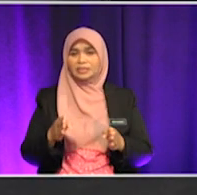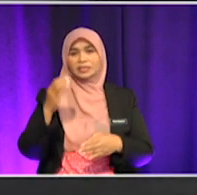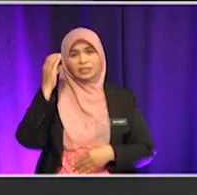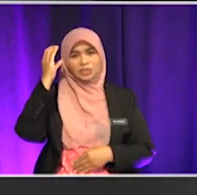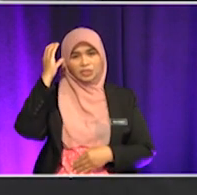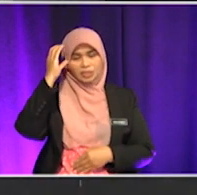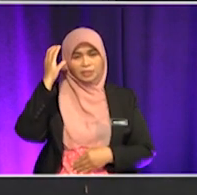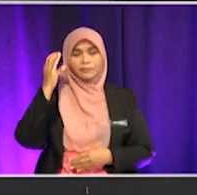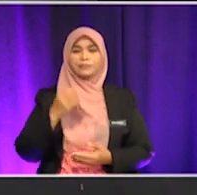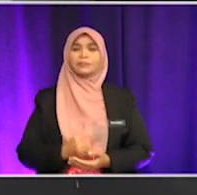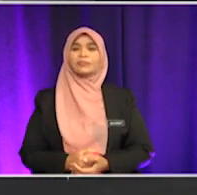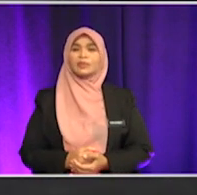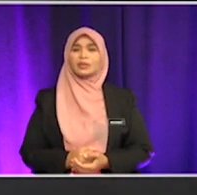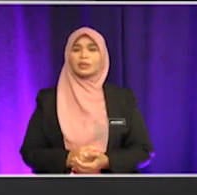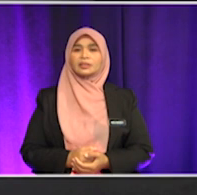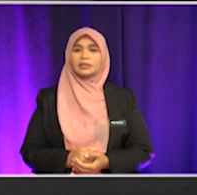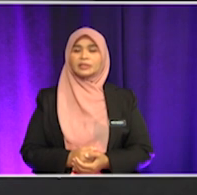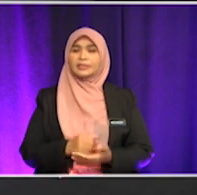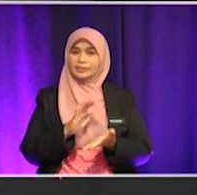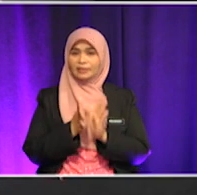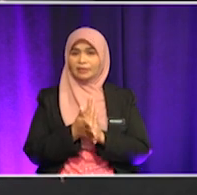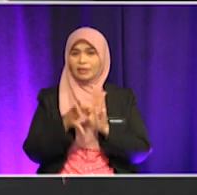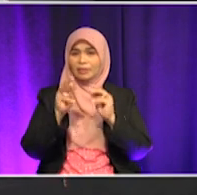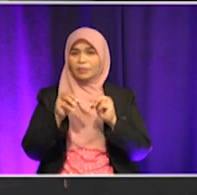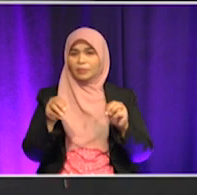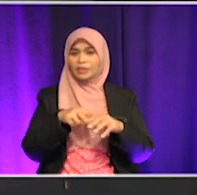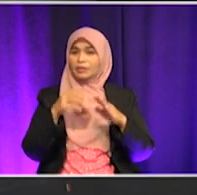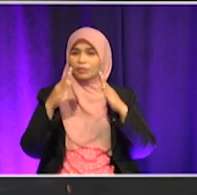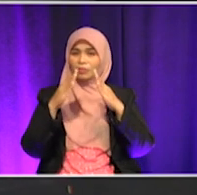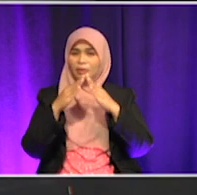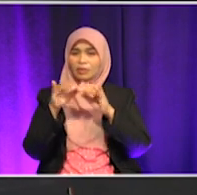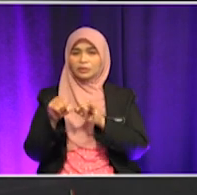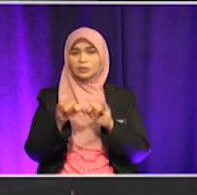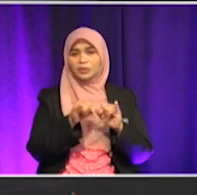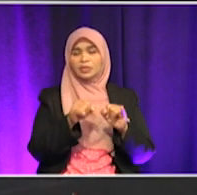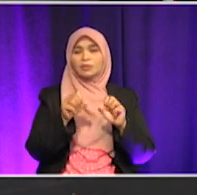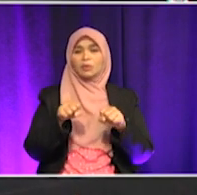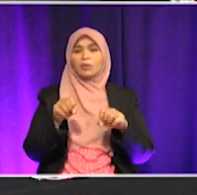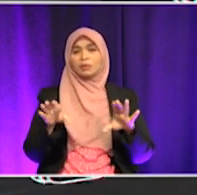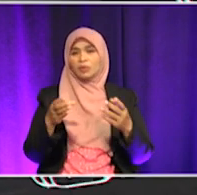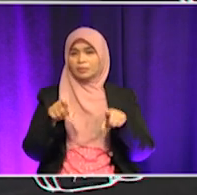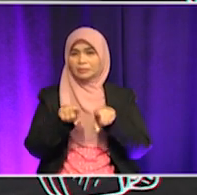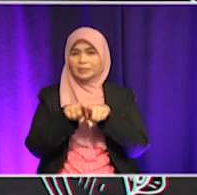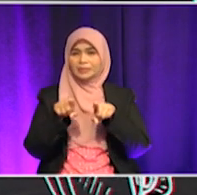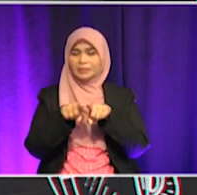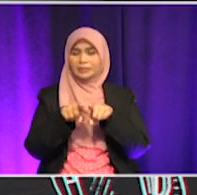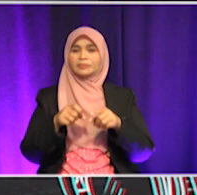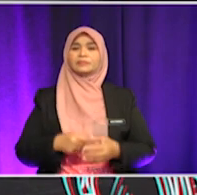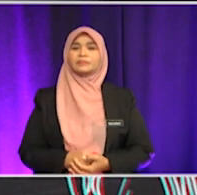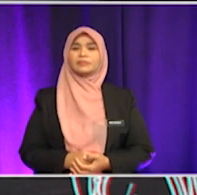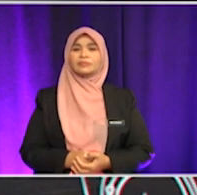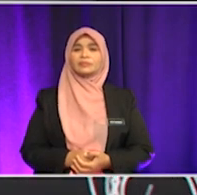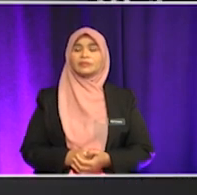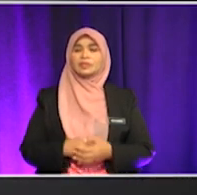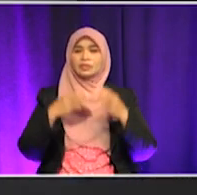dengan kami di studio untuk lakukan rumusan ini. Rumusnya. Jadi, kita persilakan semua. Kita beri berapa masa cikgu? Cikgu